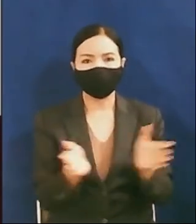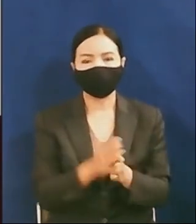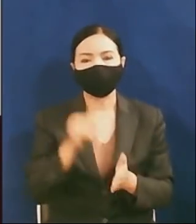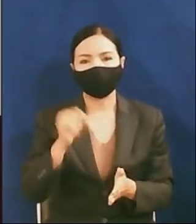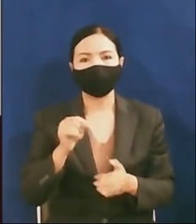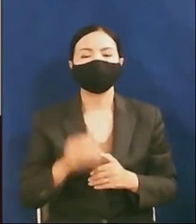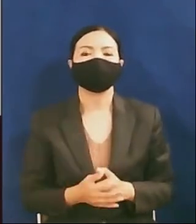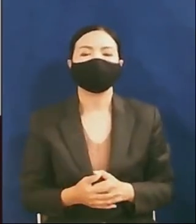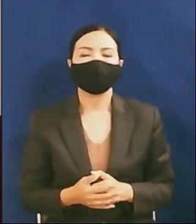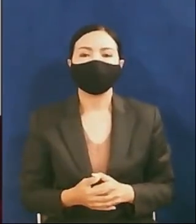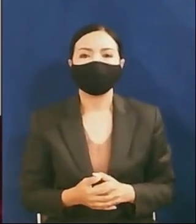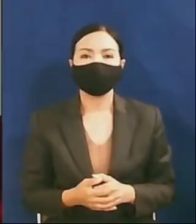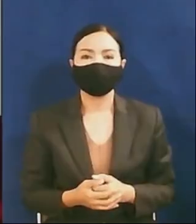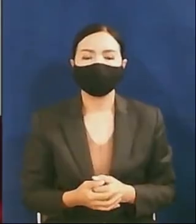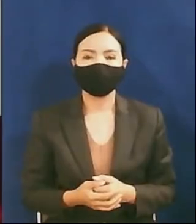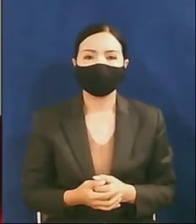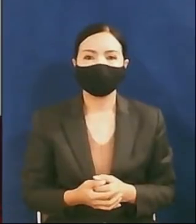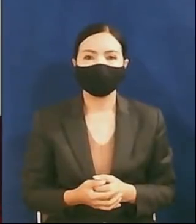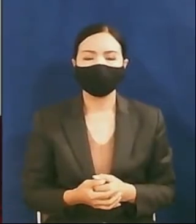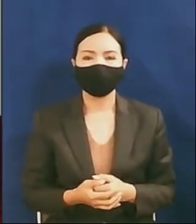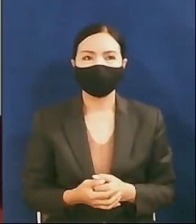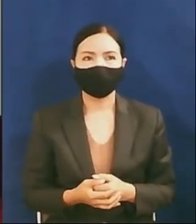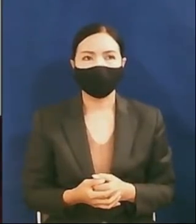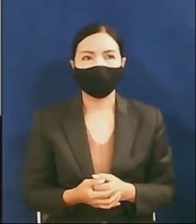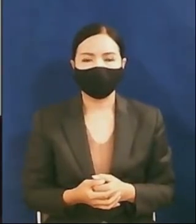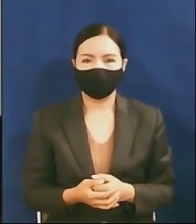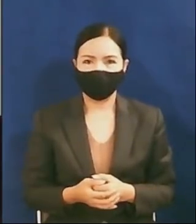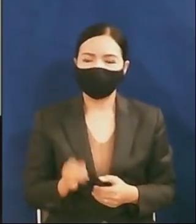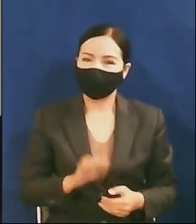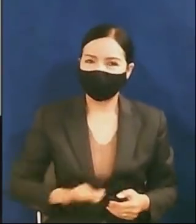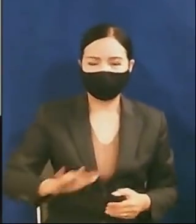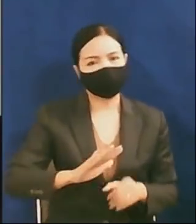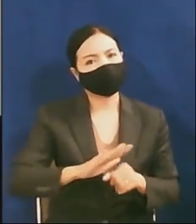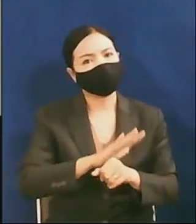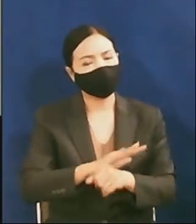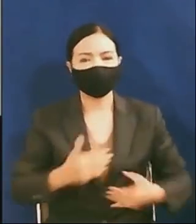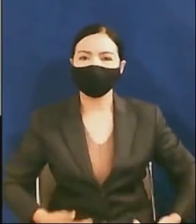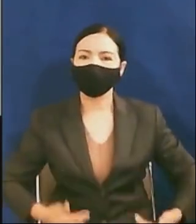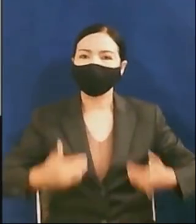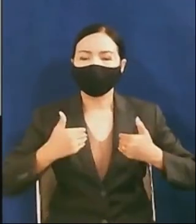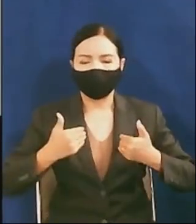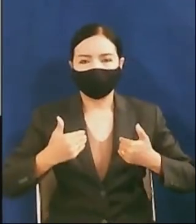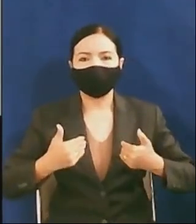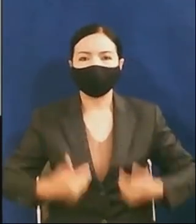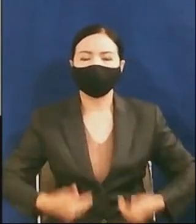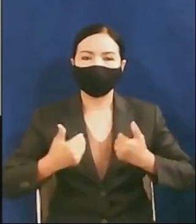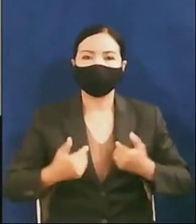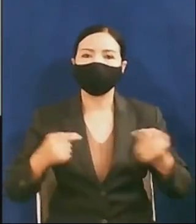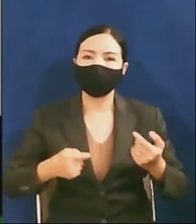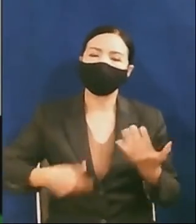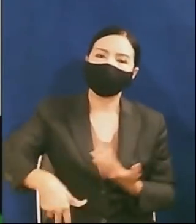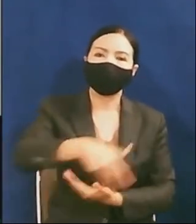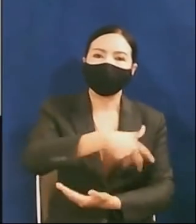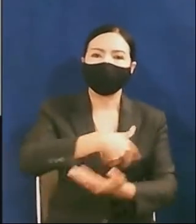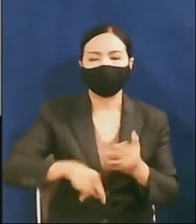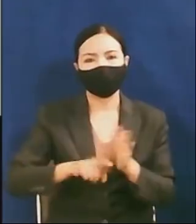ก็เรียกว่าเป็นส่วนที่ให้ความครอบคลุมเพื่อที่จะเราจะใช้ชีวิตในช่วงที่การระบาดนะครับ